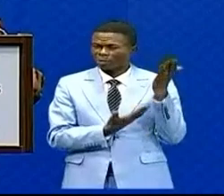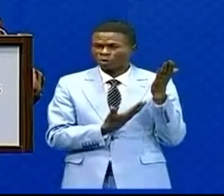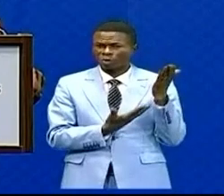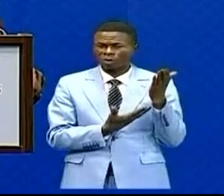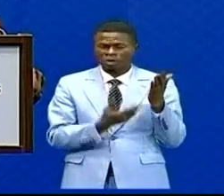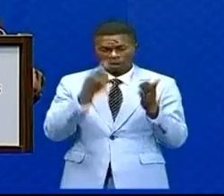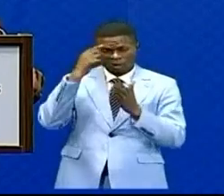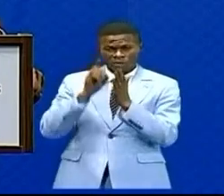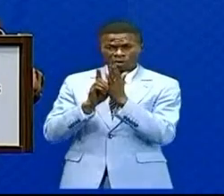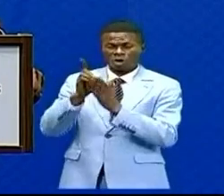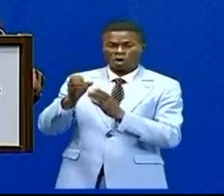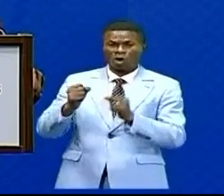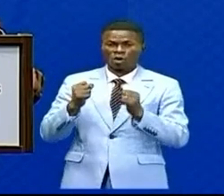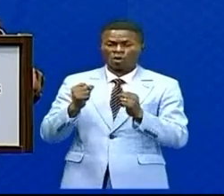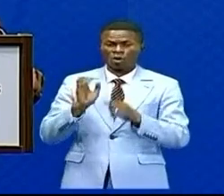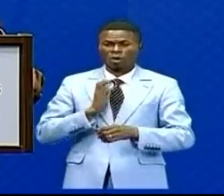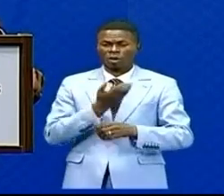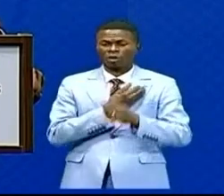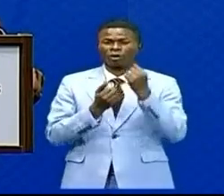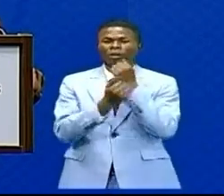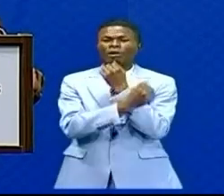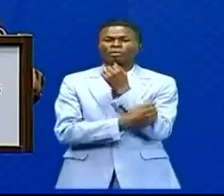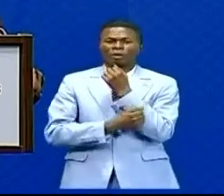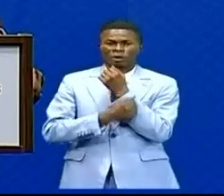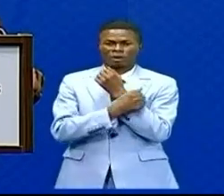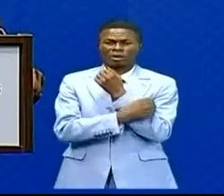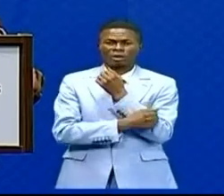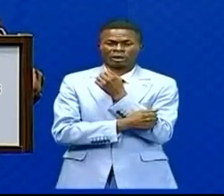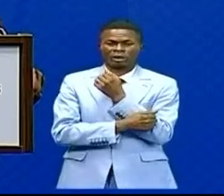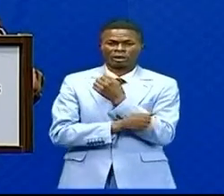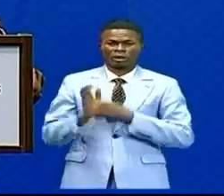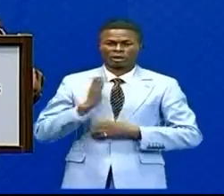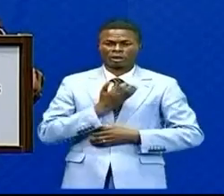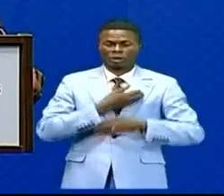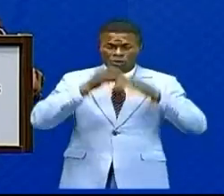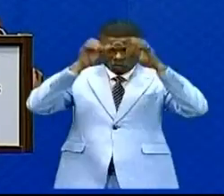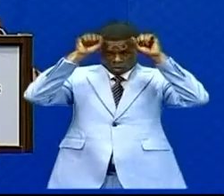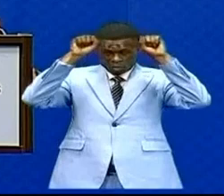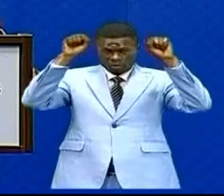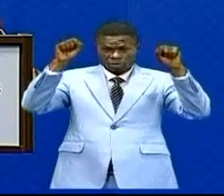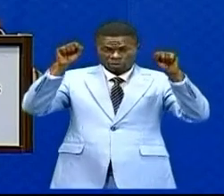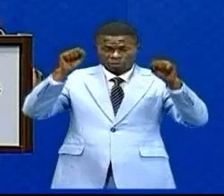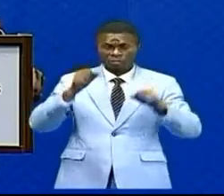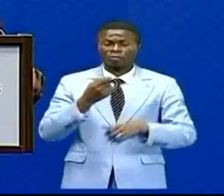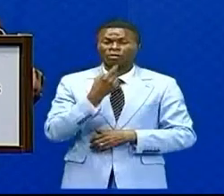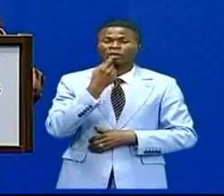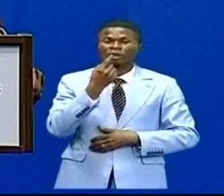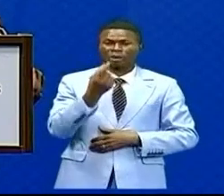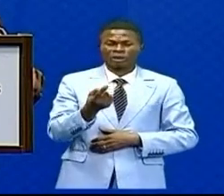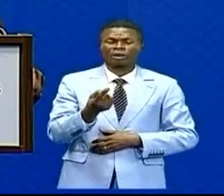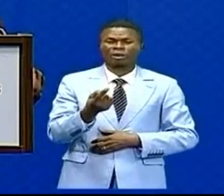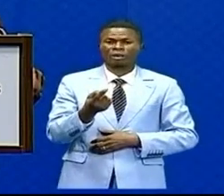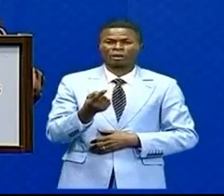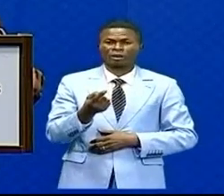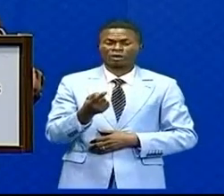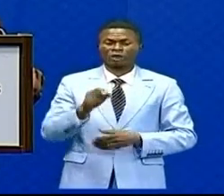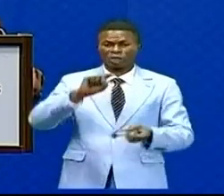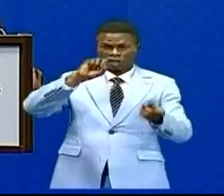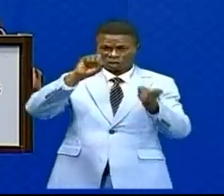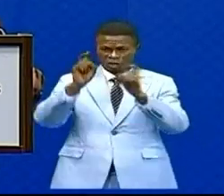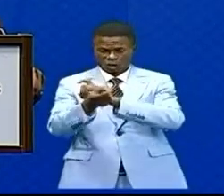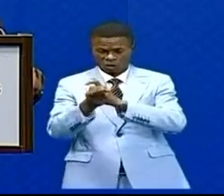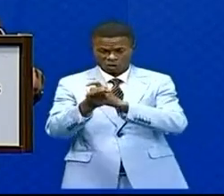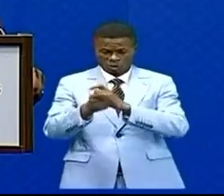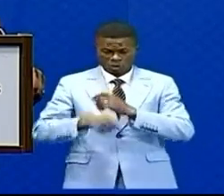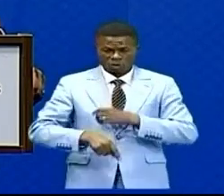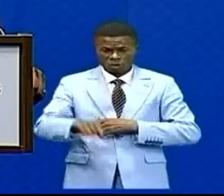le développement durable de notre pays, le président de la République a indiqué que les réformes en cours